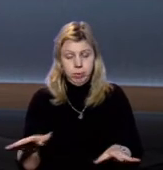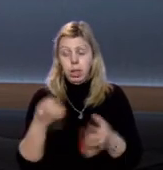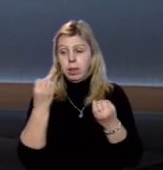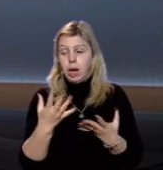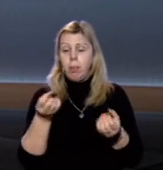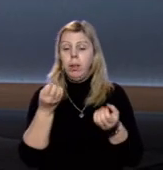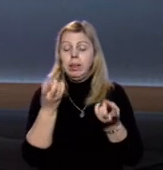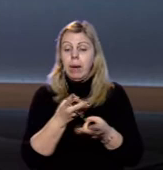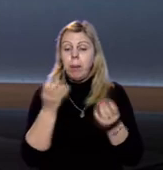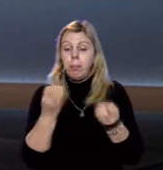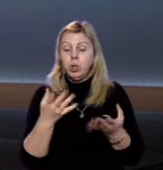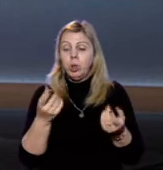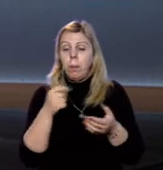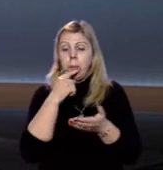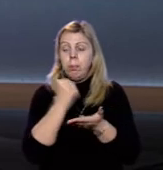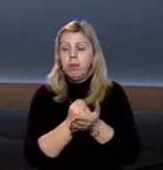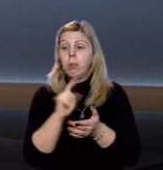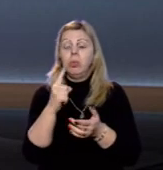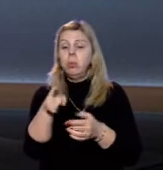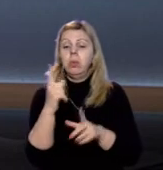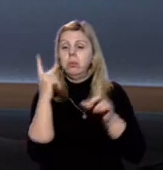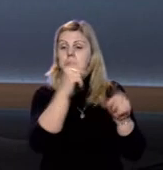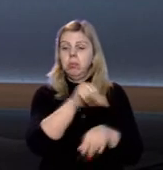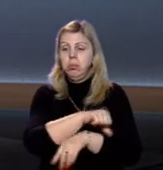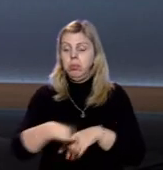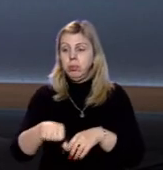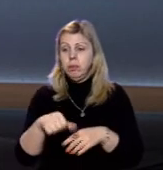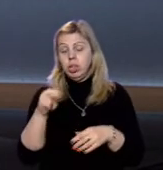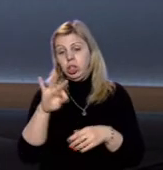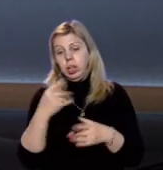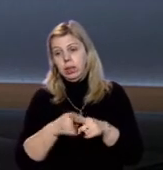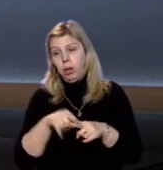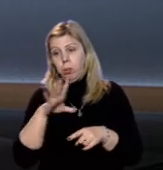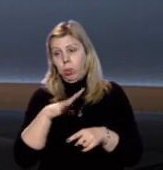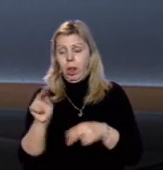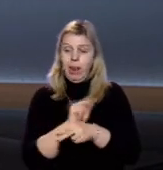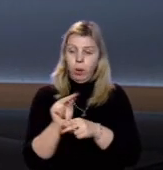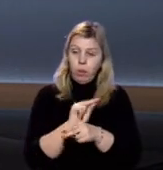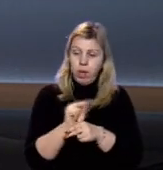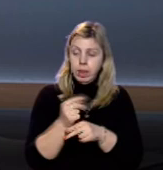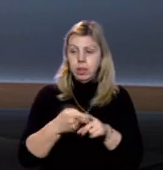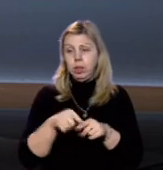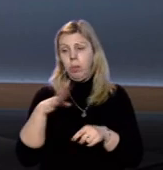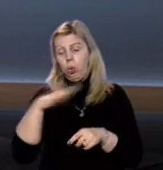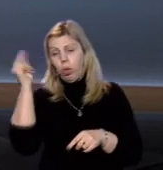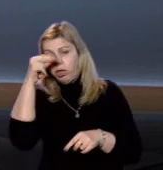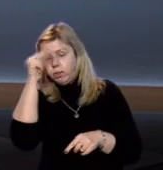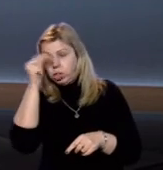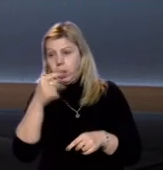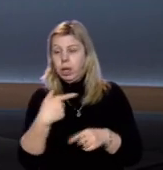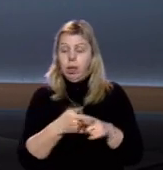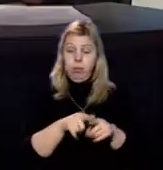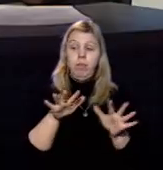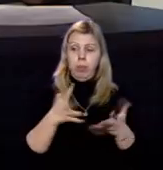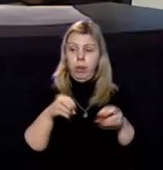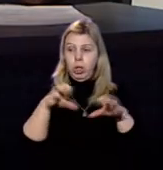просто підтвердити, чому ви виїжджали за кордон. Наприклад, чи це було, якщо це було лікування або якщо це було навчання, то в даному